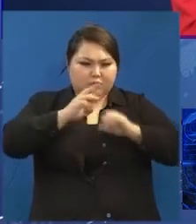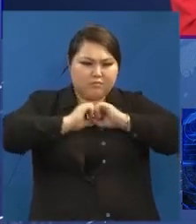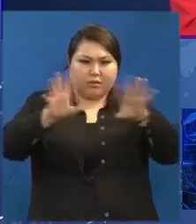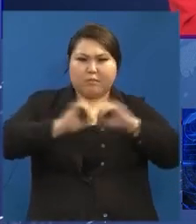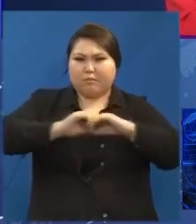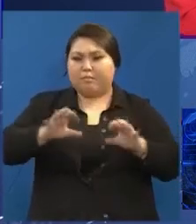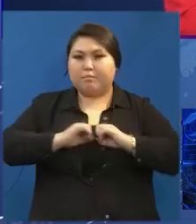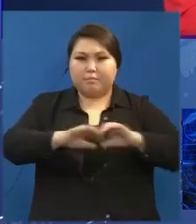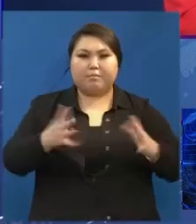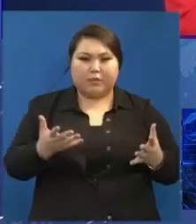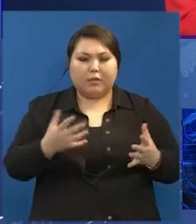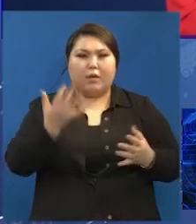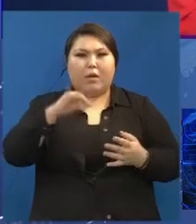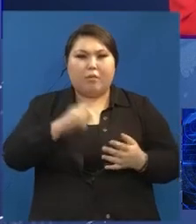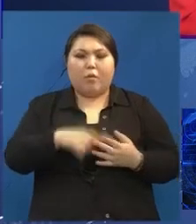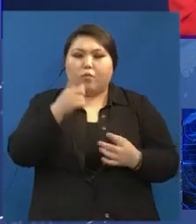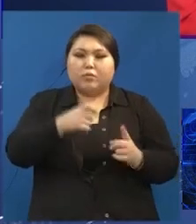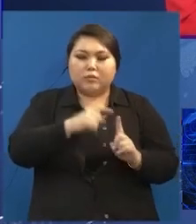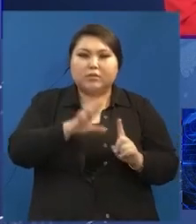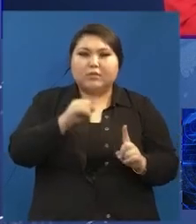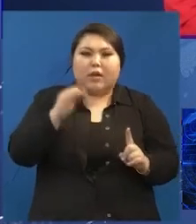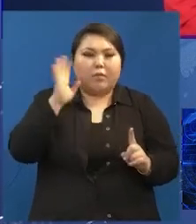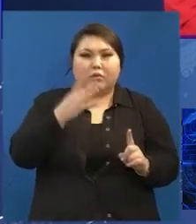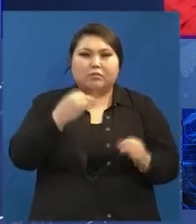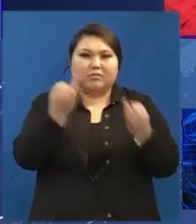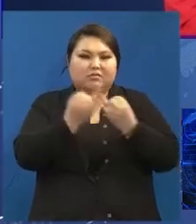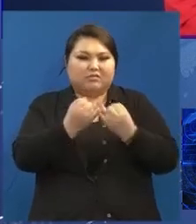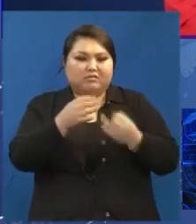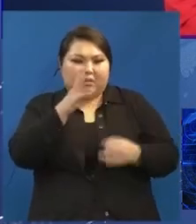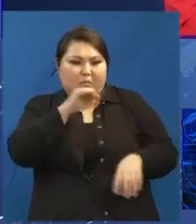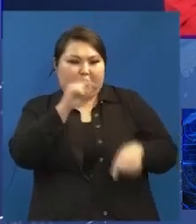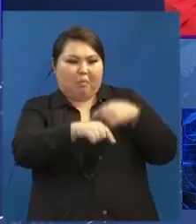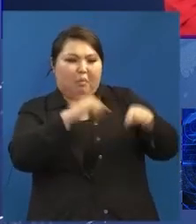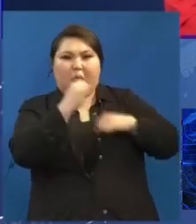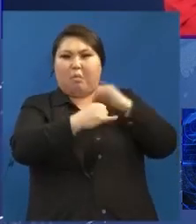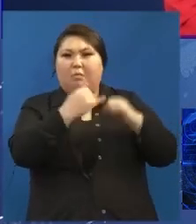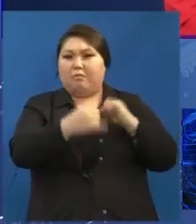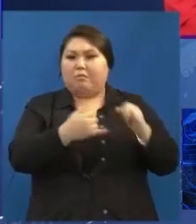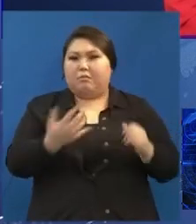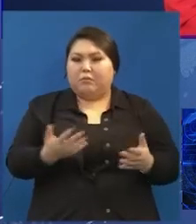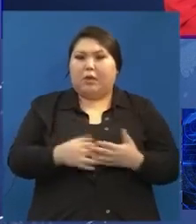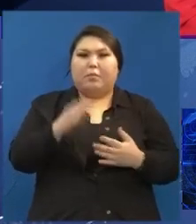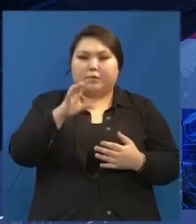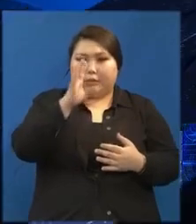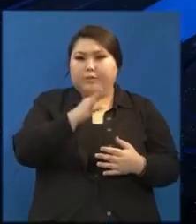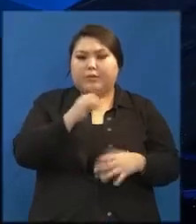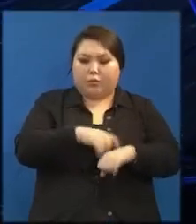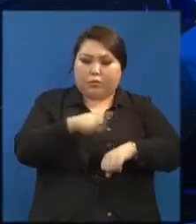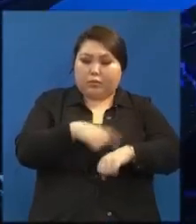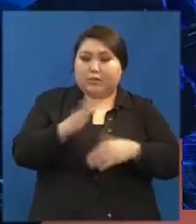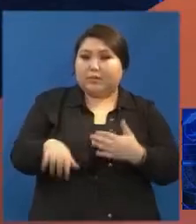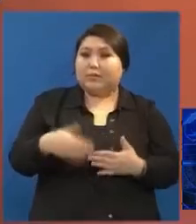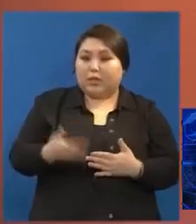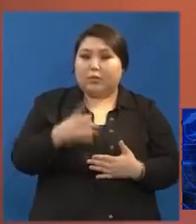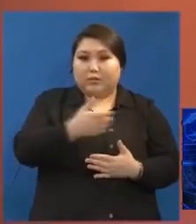болдог. Ингэснээрээ хүнийг яагачгүй одоо сошиалор төрүүлж ялалдаг ийм тэгээд нилээд хэсэг хугацааны дараа